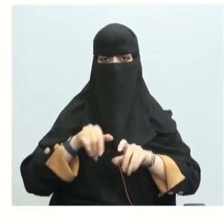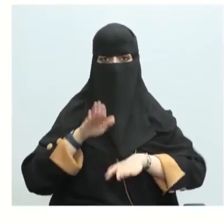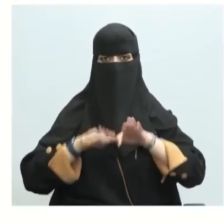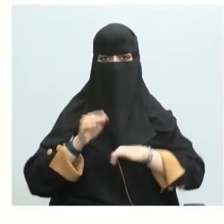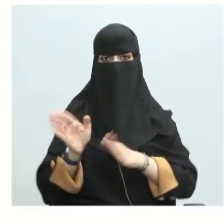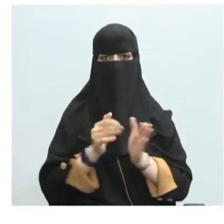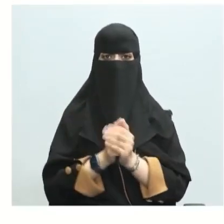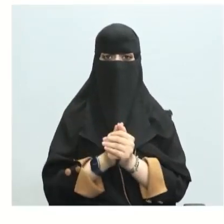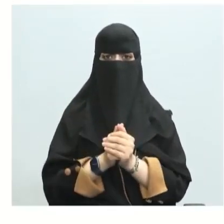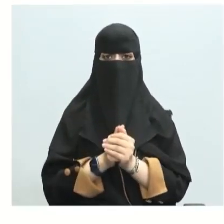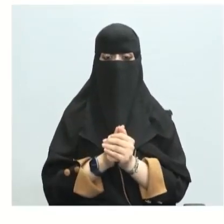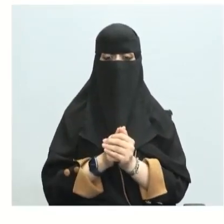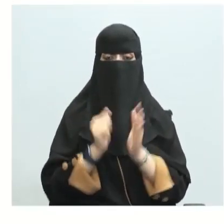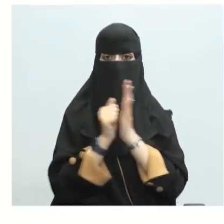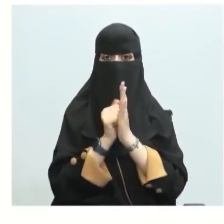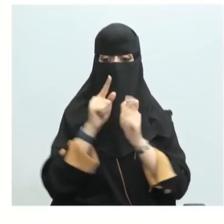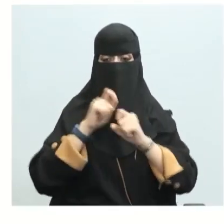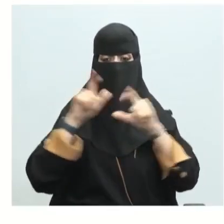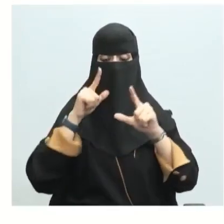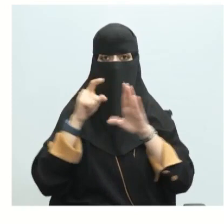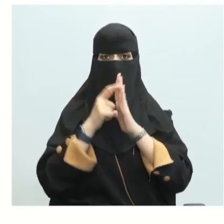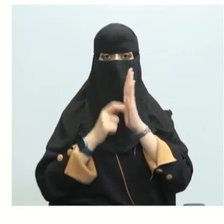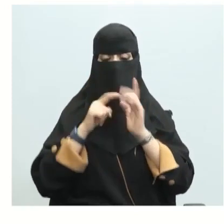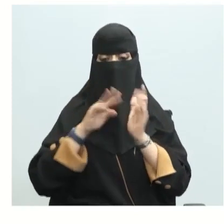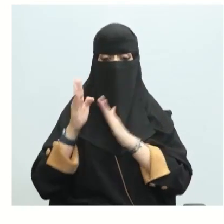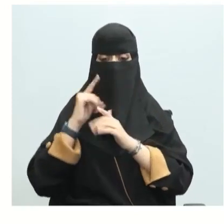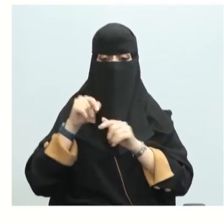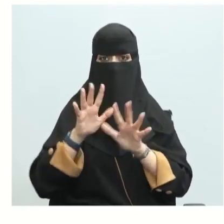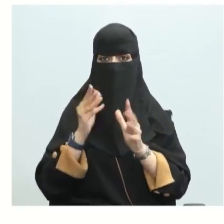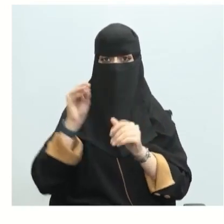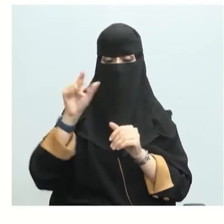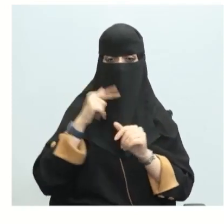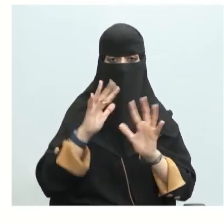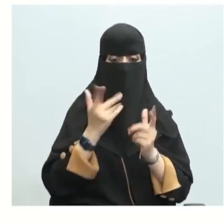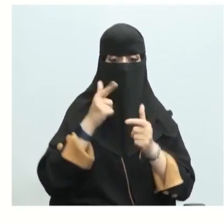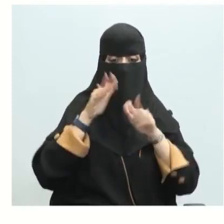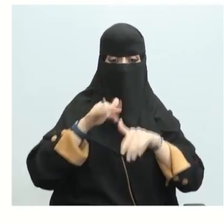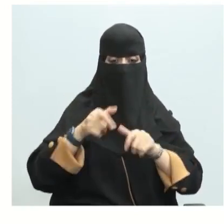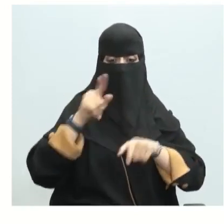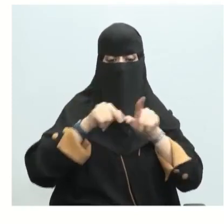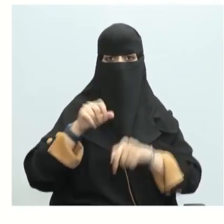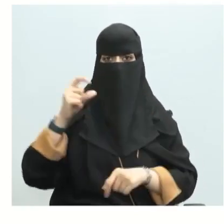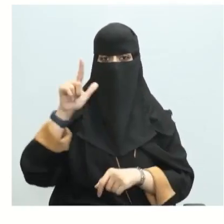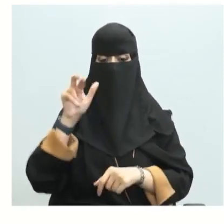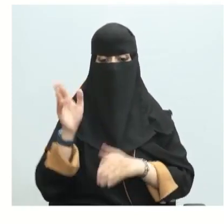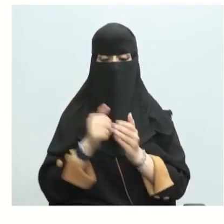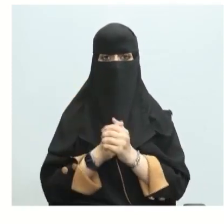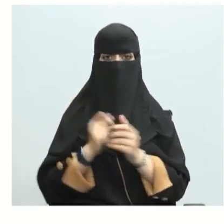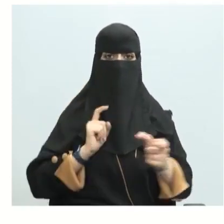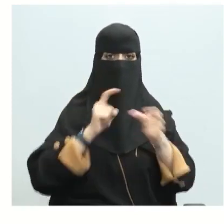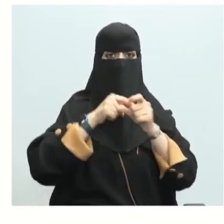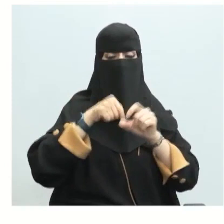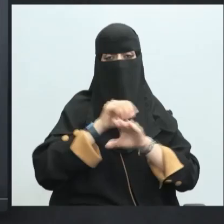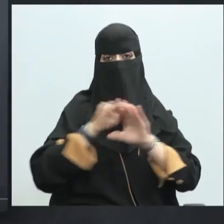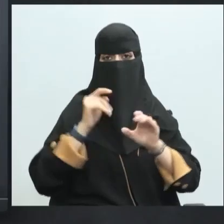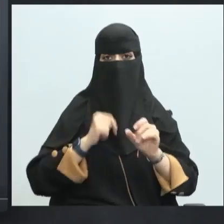تدريبيه نشاط منزلي وضح المقصود بقانون هس وكيف يستعمل لايجاد التا اش نوت ار اكس ان الى هنا